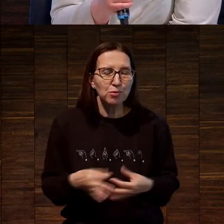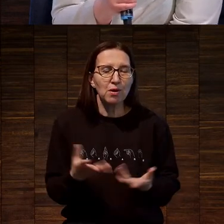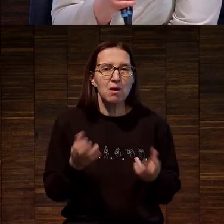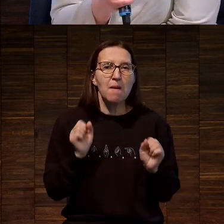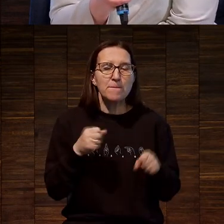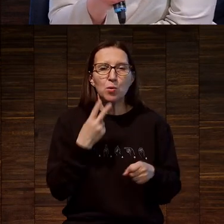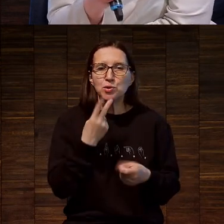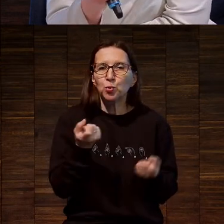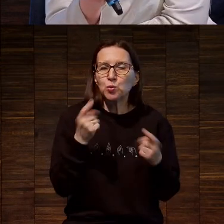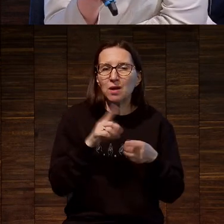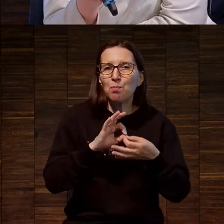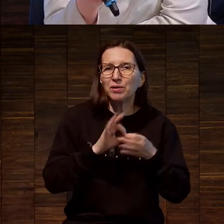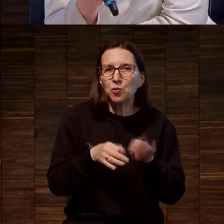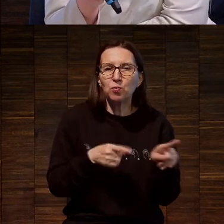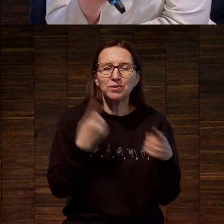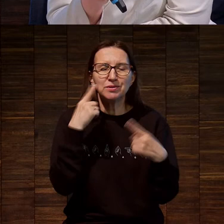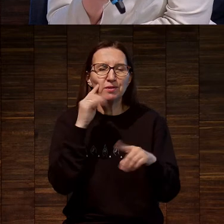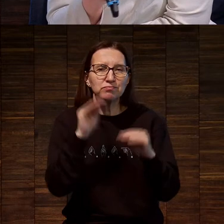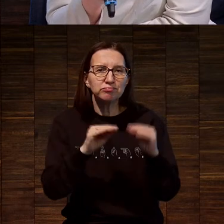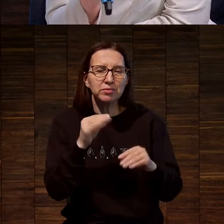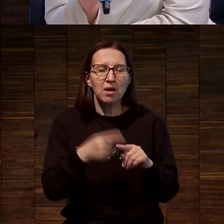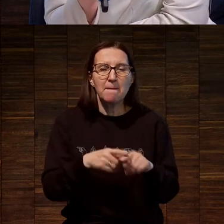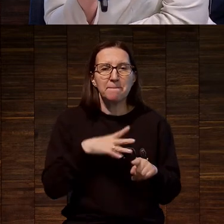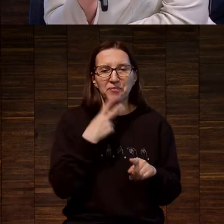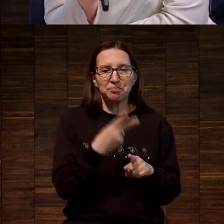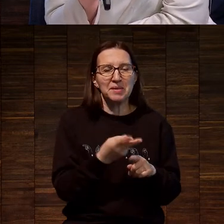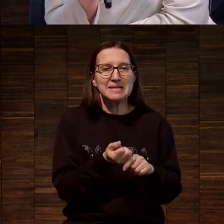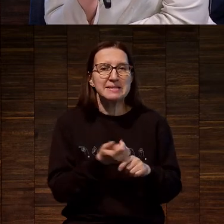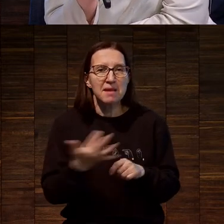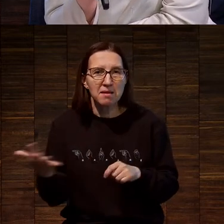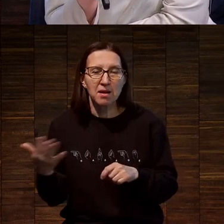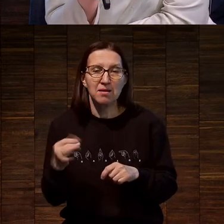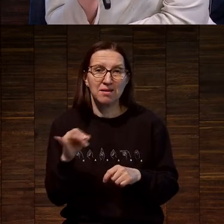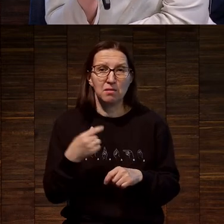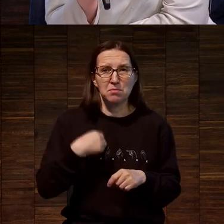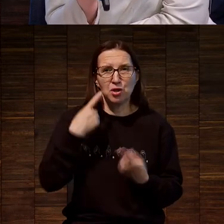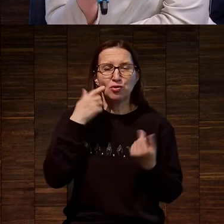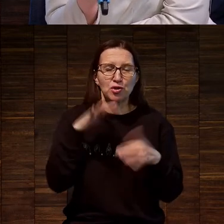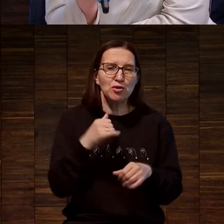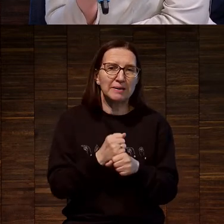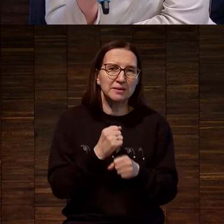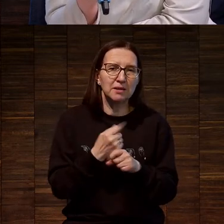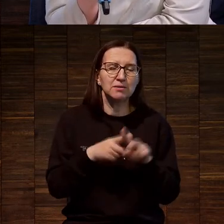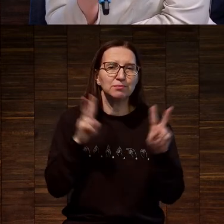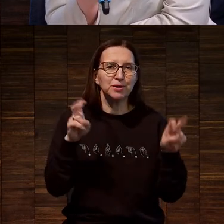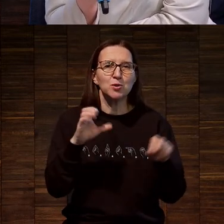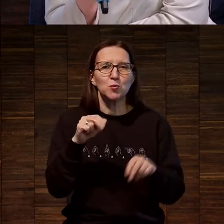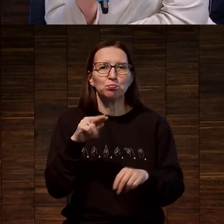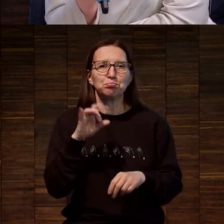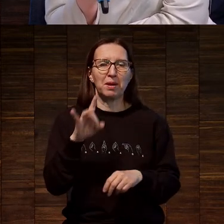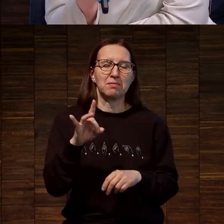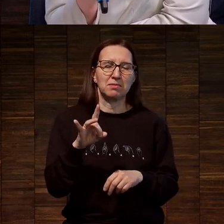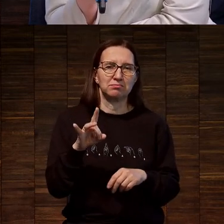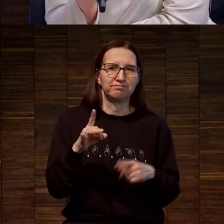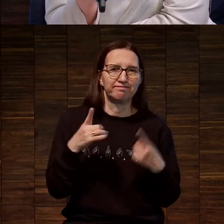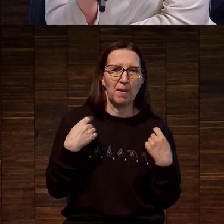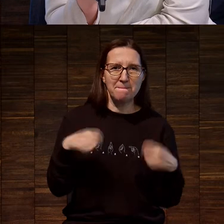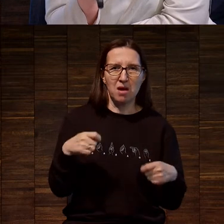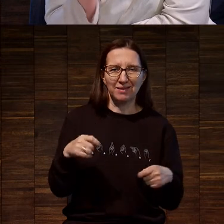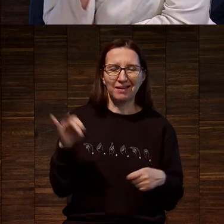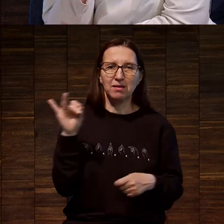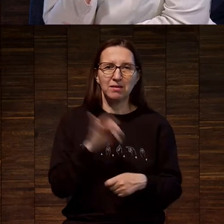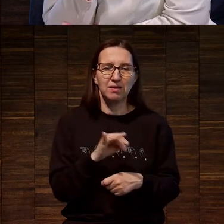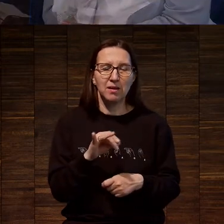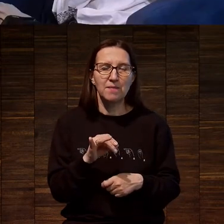каких-то подробностях создания каких-то серий. Мы решили сделать супермаркет. Да, и тут такая идея